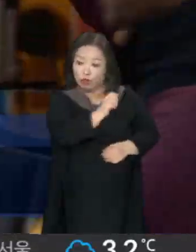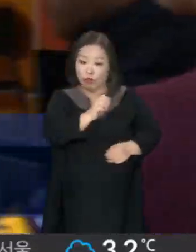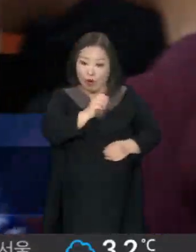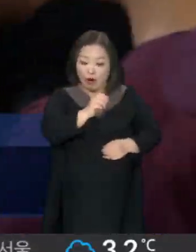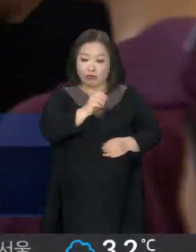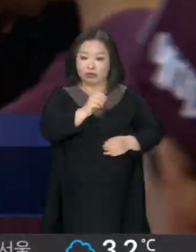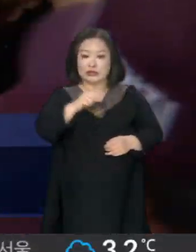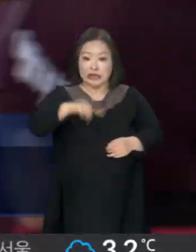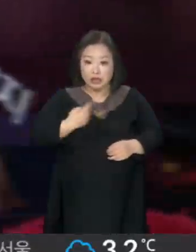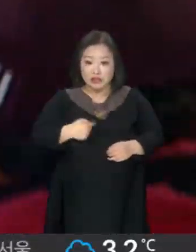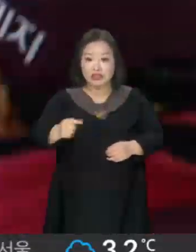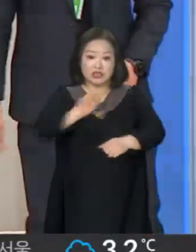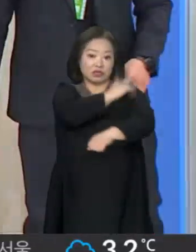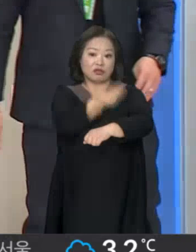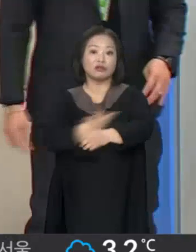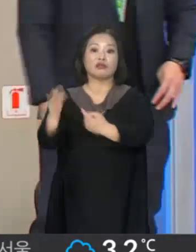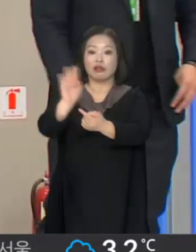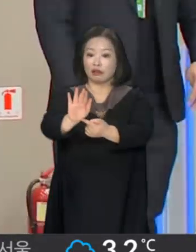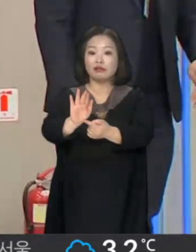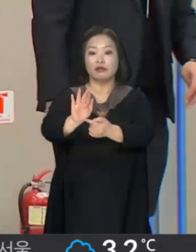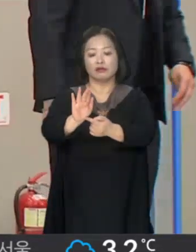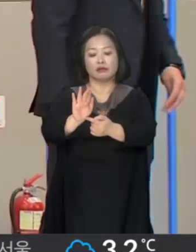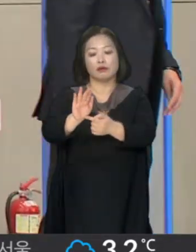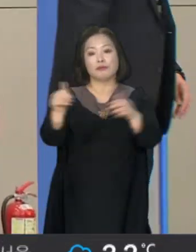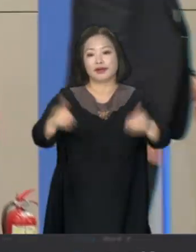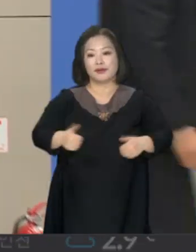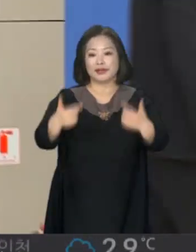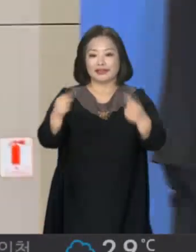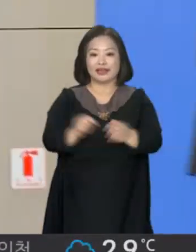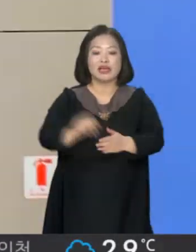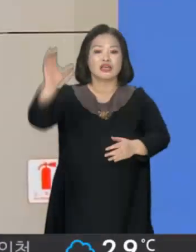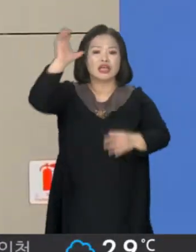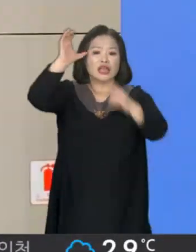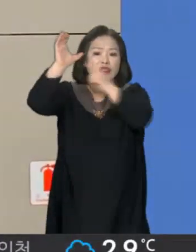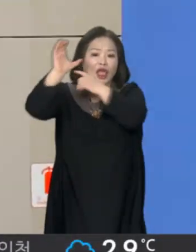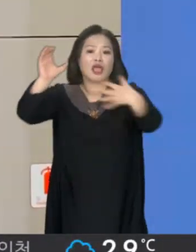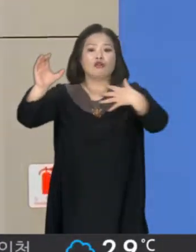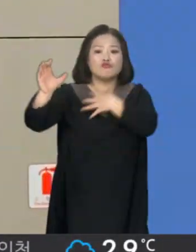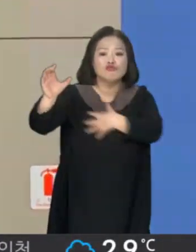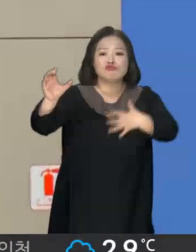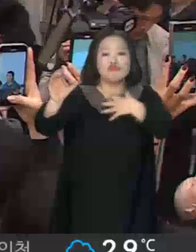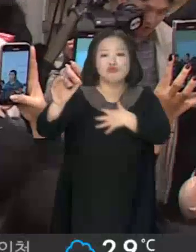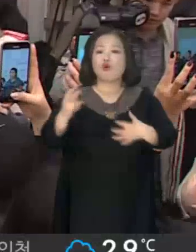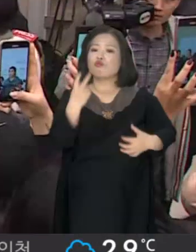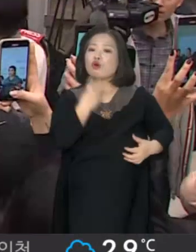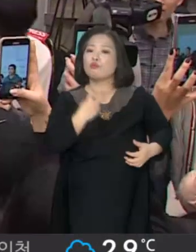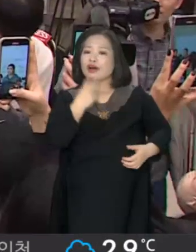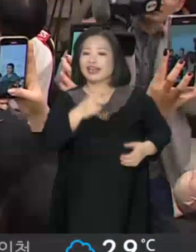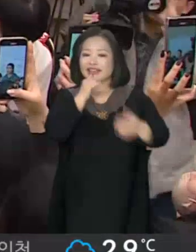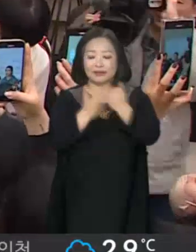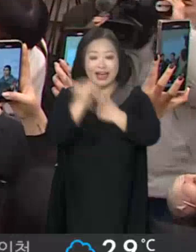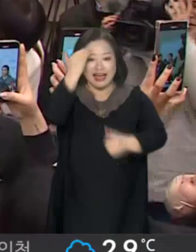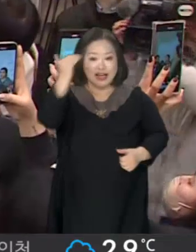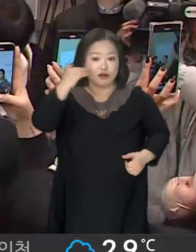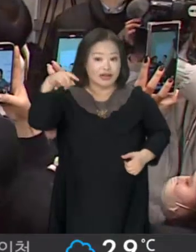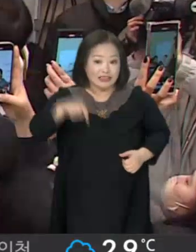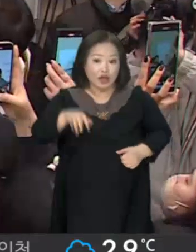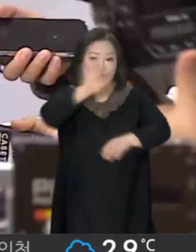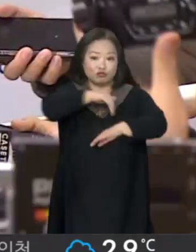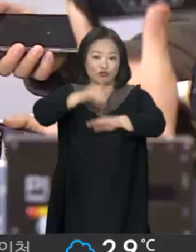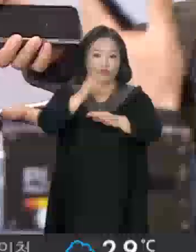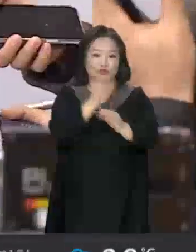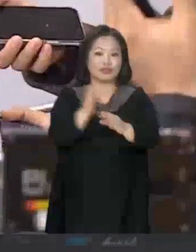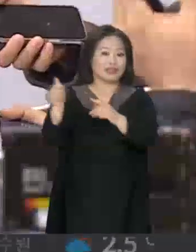보여주는 방법이 최선이겠죠. 현지에 기대와 우려가 교차하는 가운데 국내에서 개인 훈련 중인